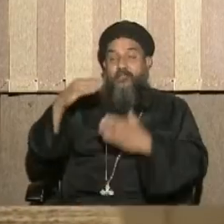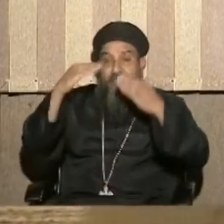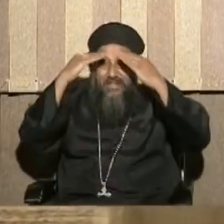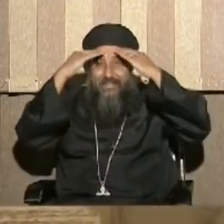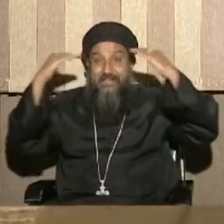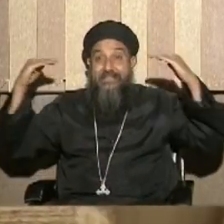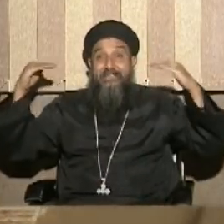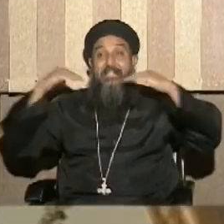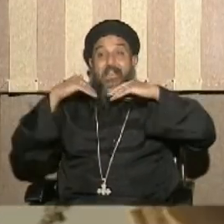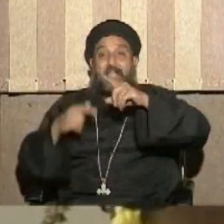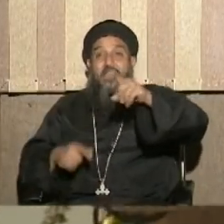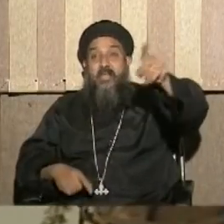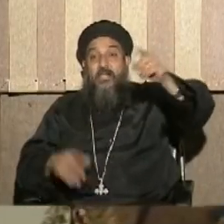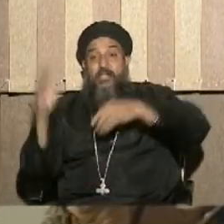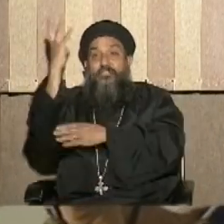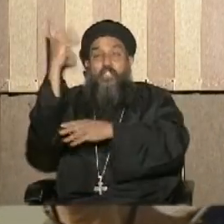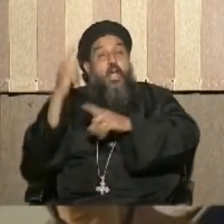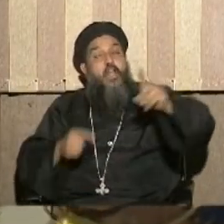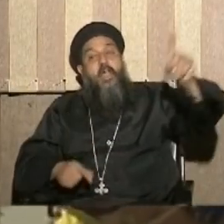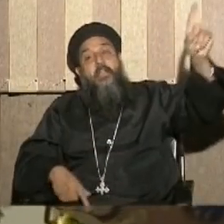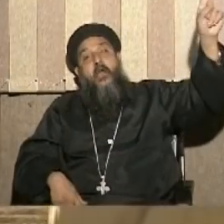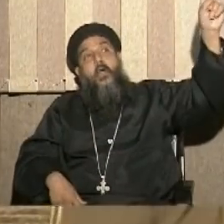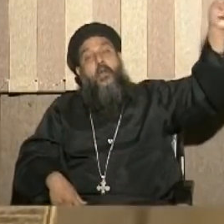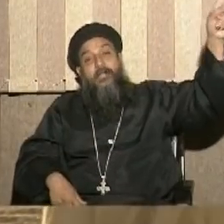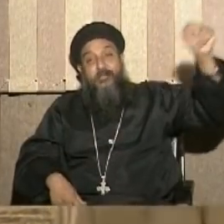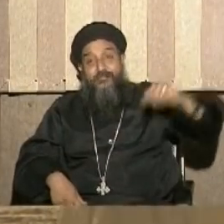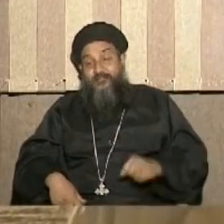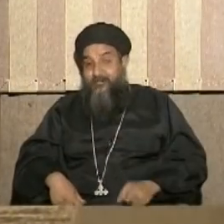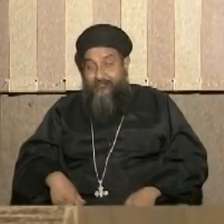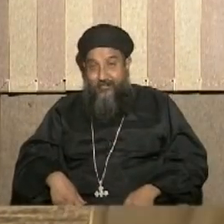هنا نلاقي أبو مقر؟ شايف الشجر اللي هناك ده؟